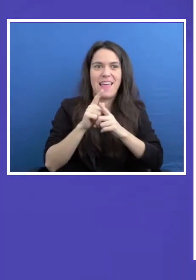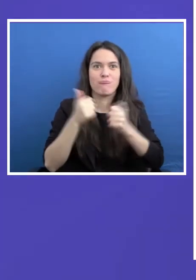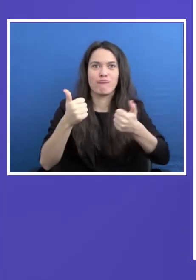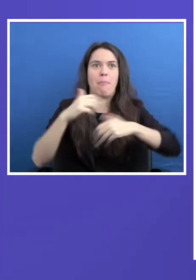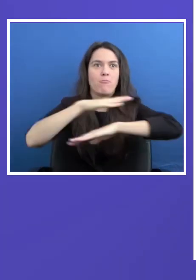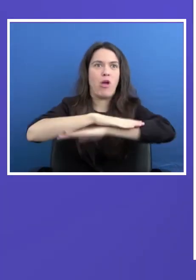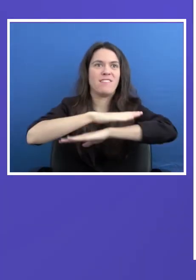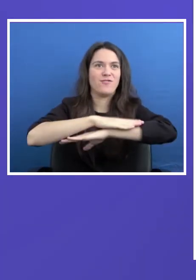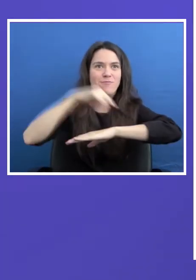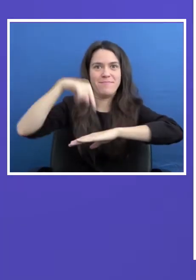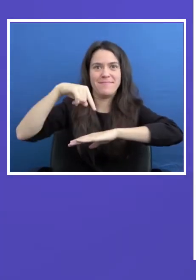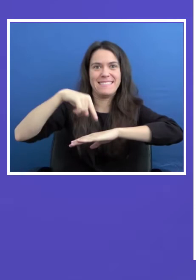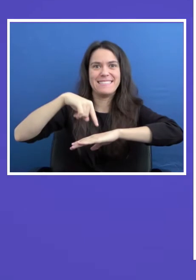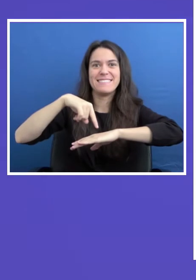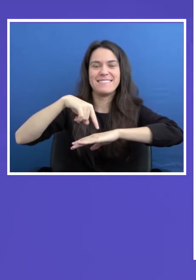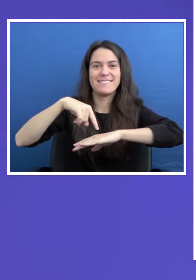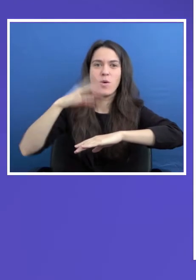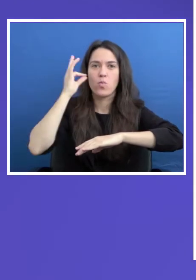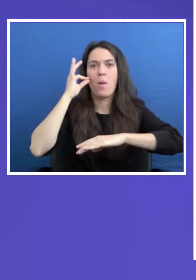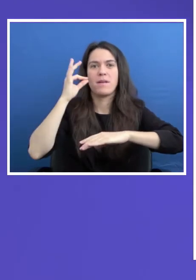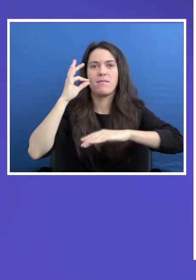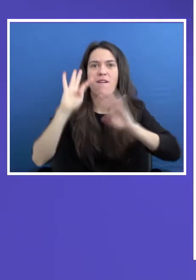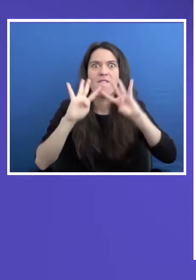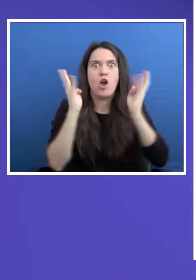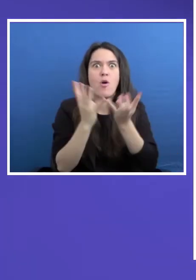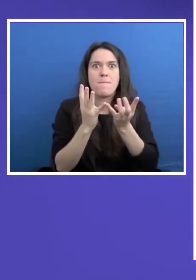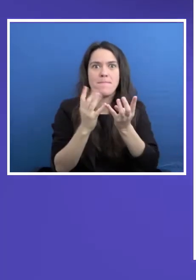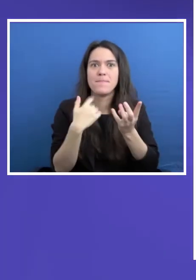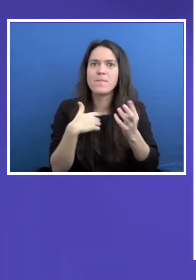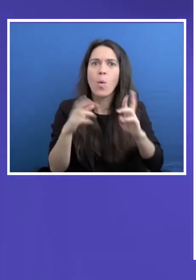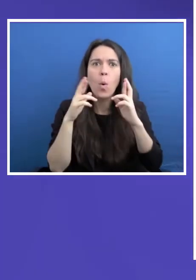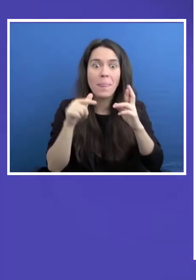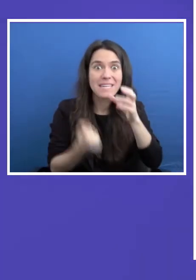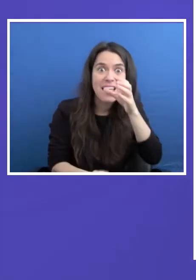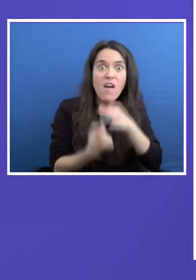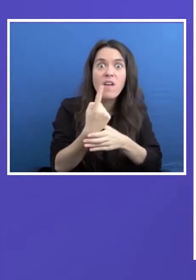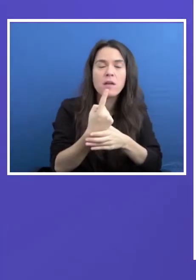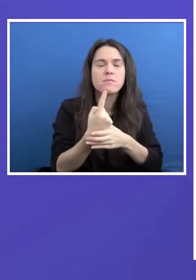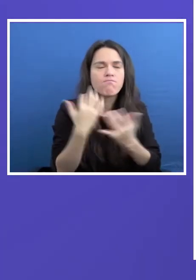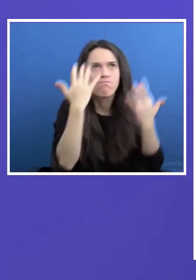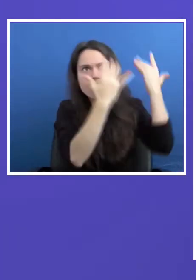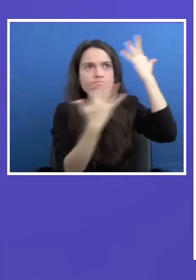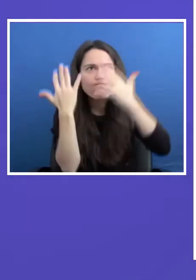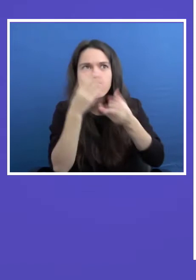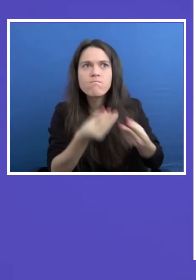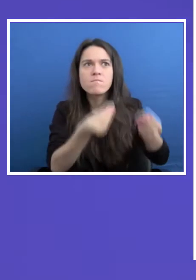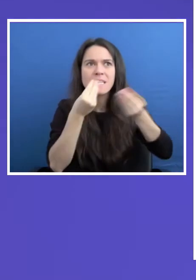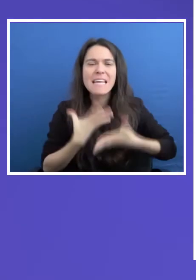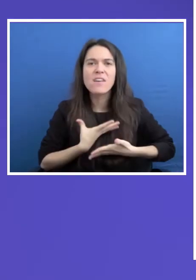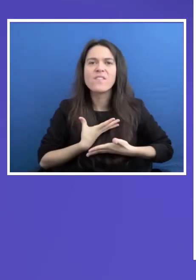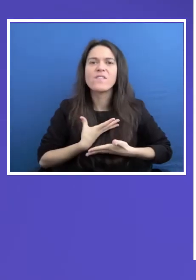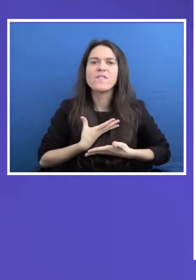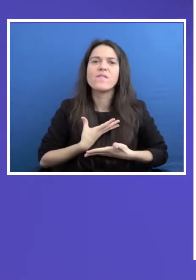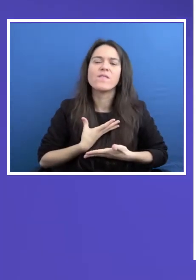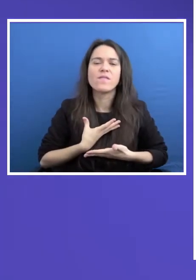زي ستوري كده تبقى موجوده بصوره مستمره، او عدد من الستوريز تبقى موجوده تحقق لنا الهدف اللي